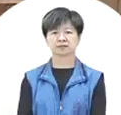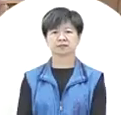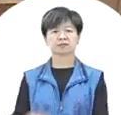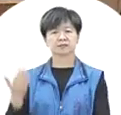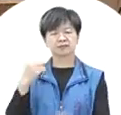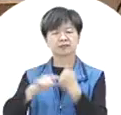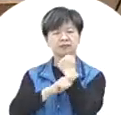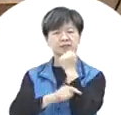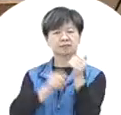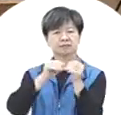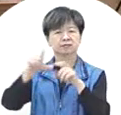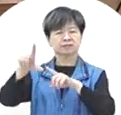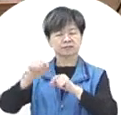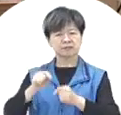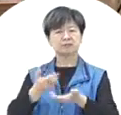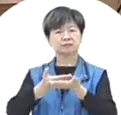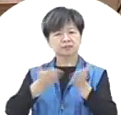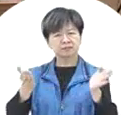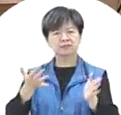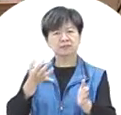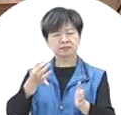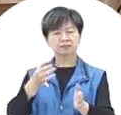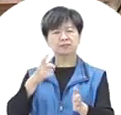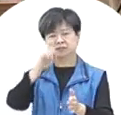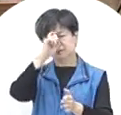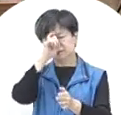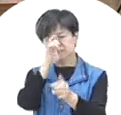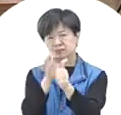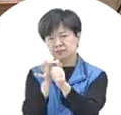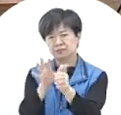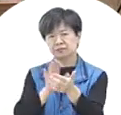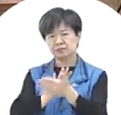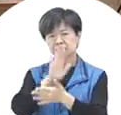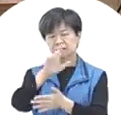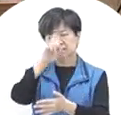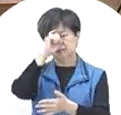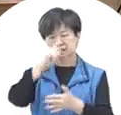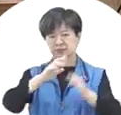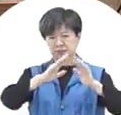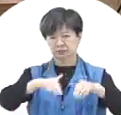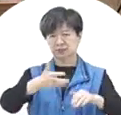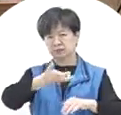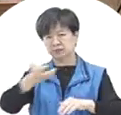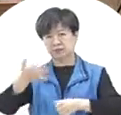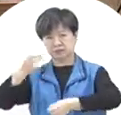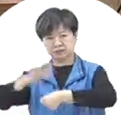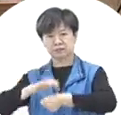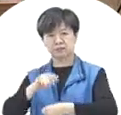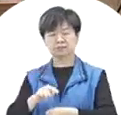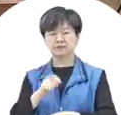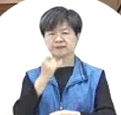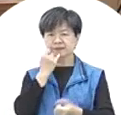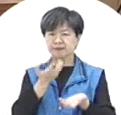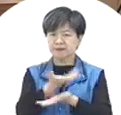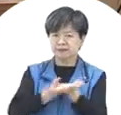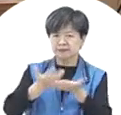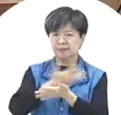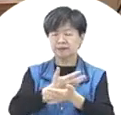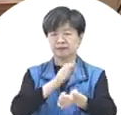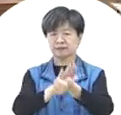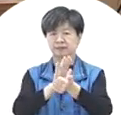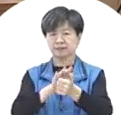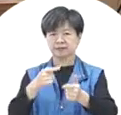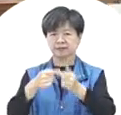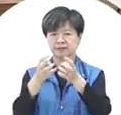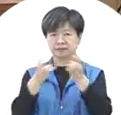补偿认定。 好，我希望未来在相关的拆迁补偿的协议架构上面，我们可以尽可能的来协助我们第一线的人民